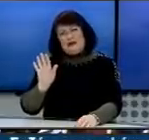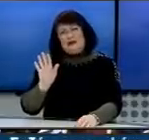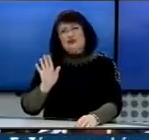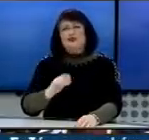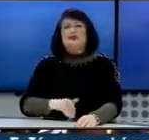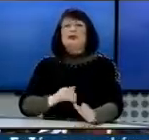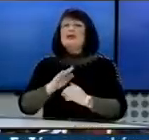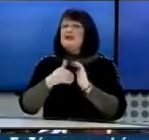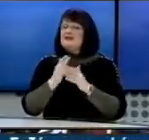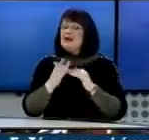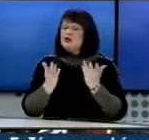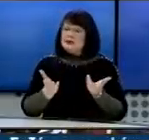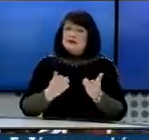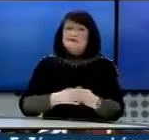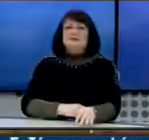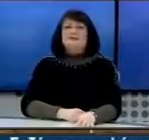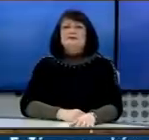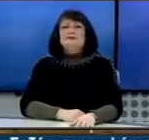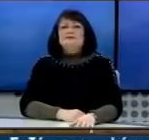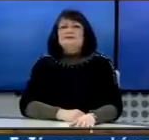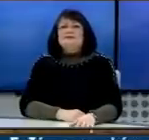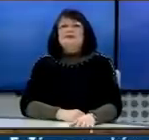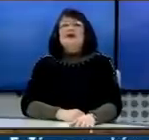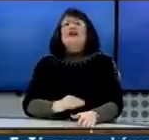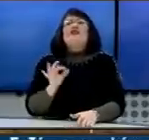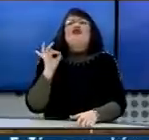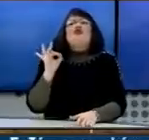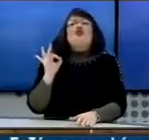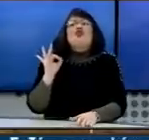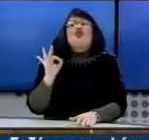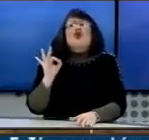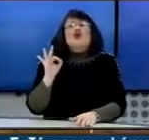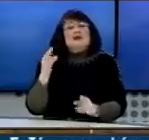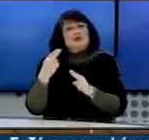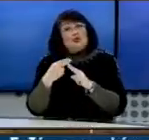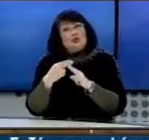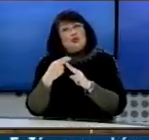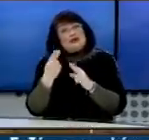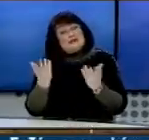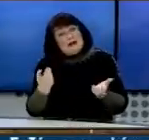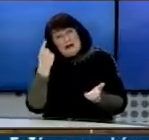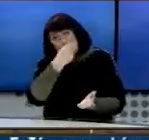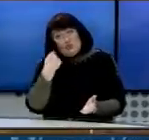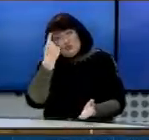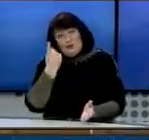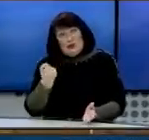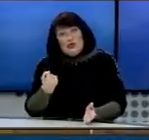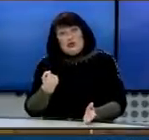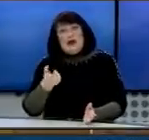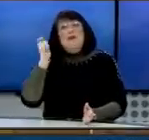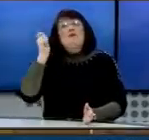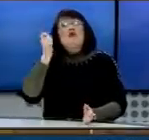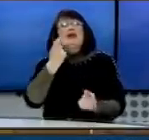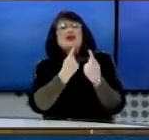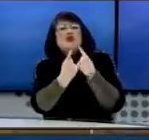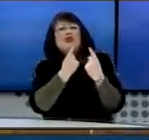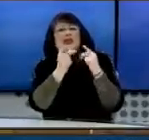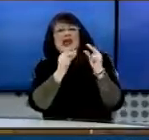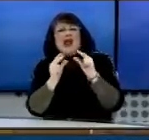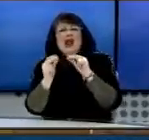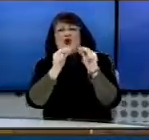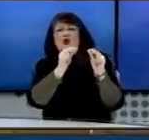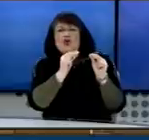Βρήκα ενδιαφέρον το γεγονός ότι ο κύριος Φουρθιώτης είναι τόσο σημαντικός στον πολιτικό διάλογο